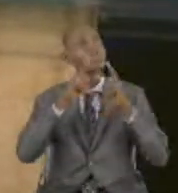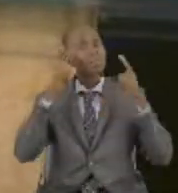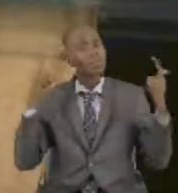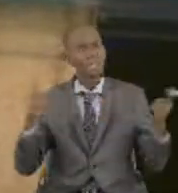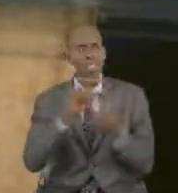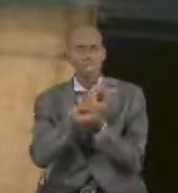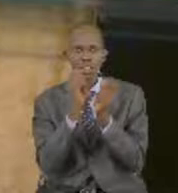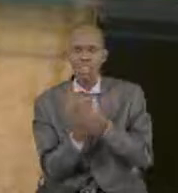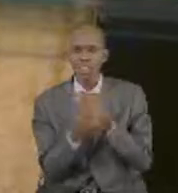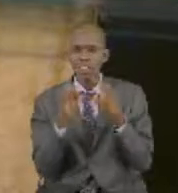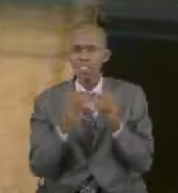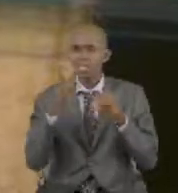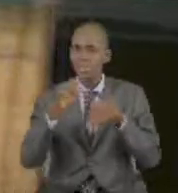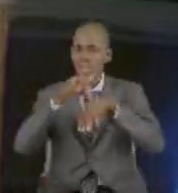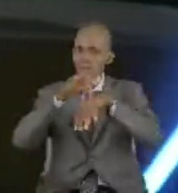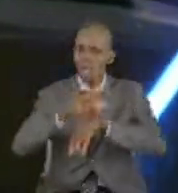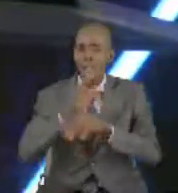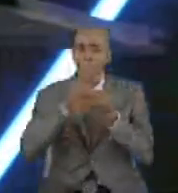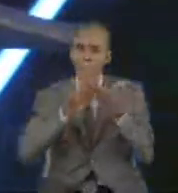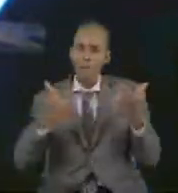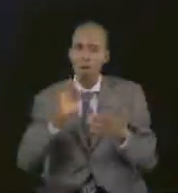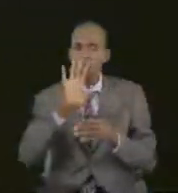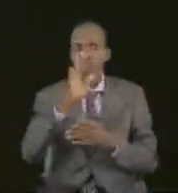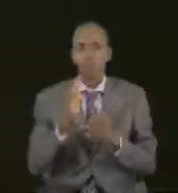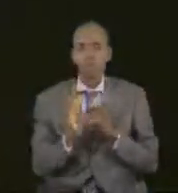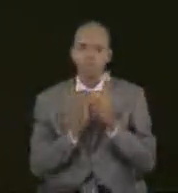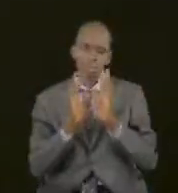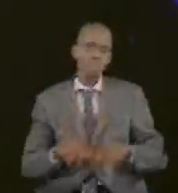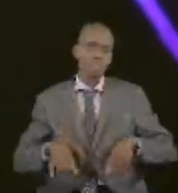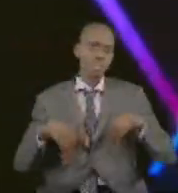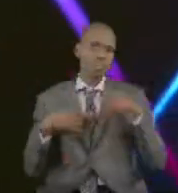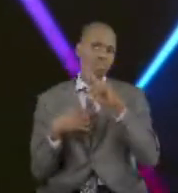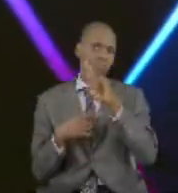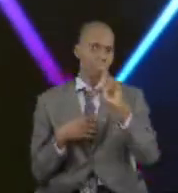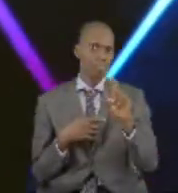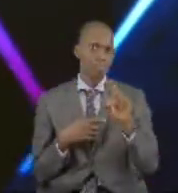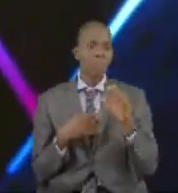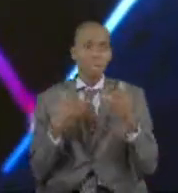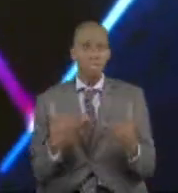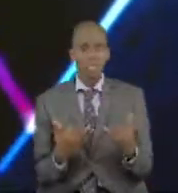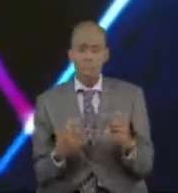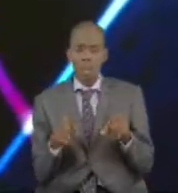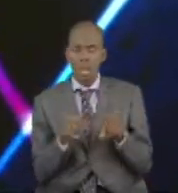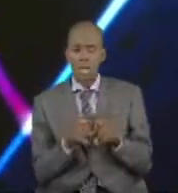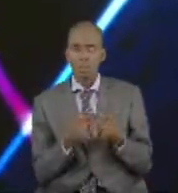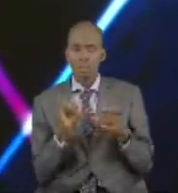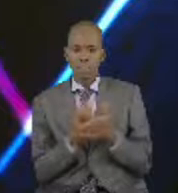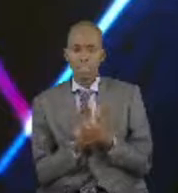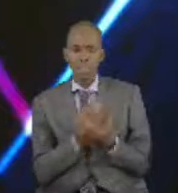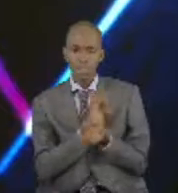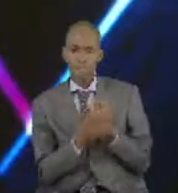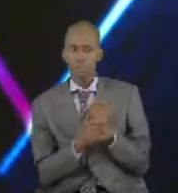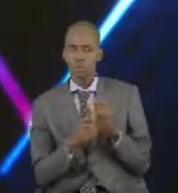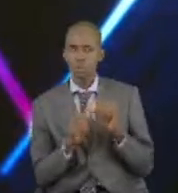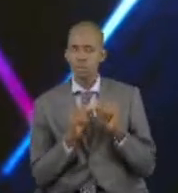grand changement dans cette première partie de votre vie chrétienne? Est-ce que ce changement continue? Est-ce que vous